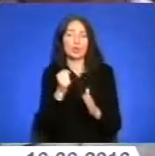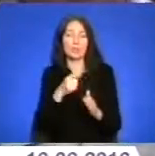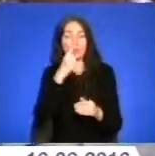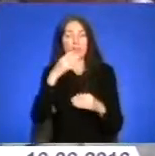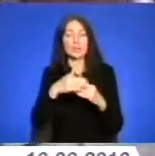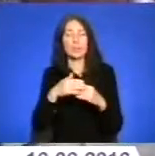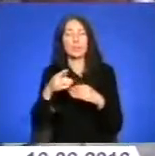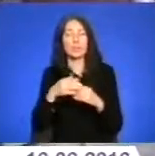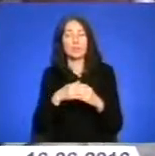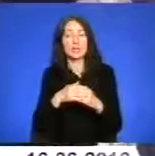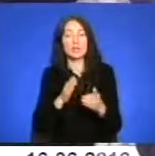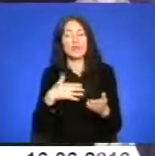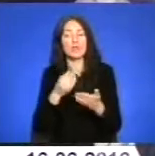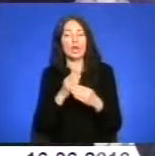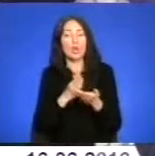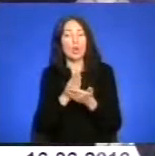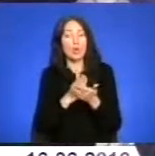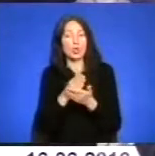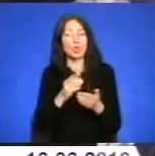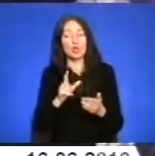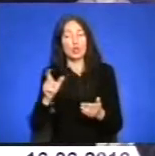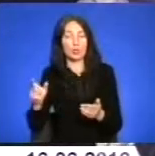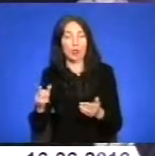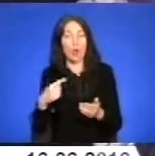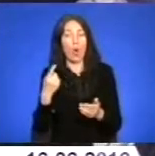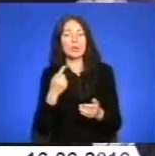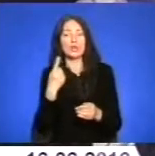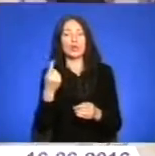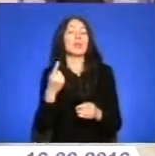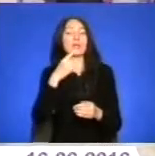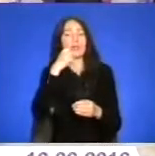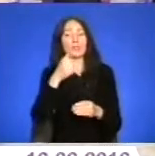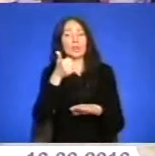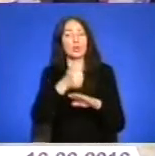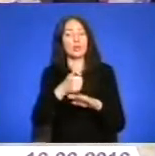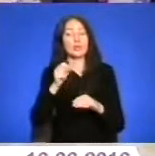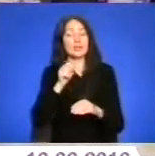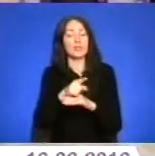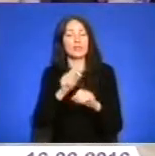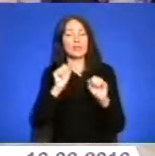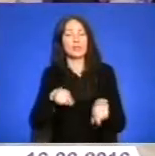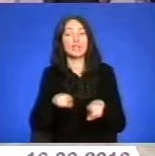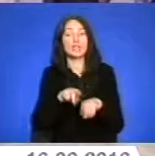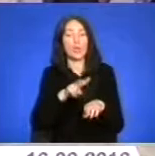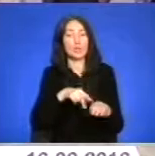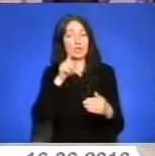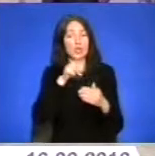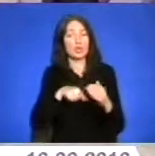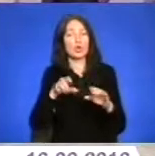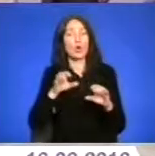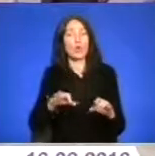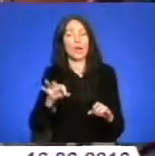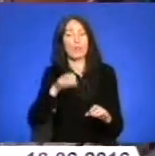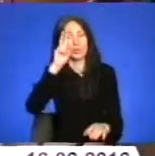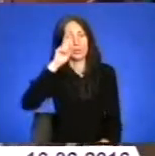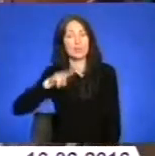свої послуги до жителів області – одне з пріоритетних завдань влади та поліції, переконаний голова обласної державної адміністрації Степан